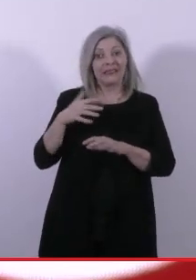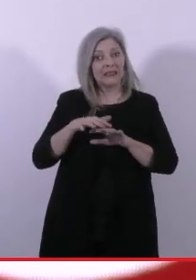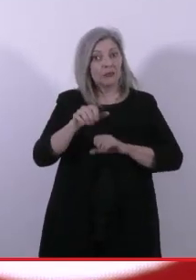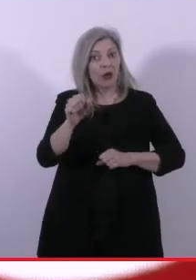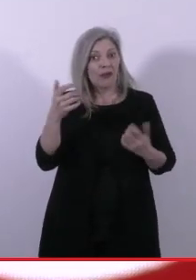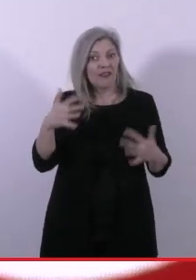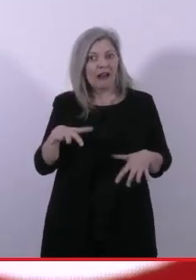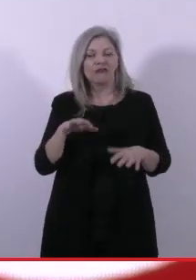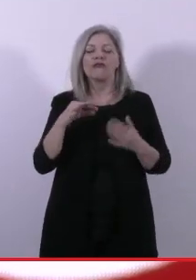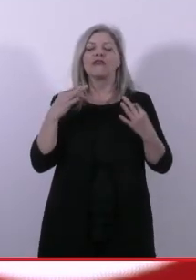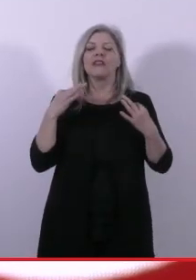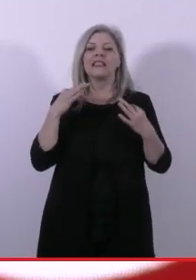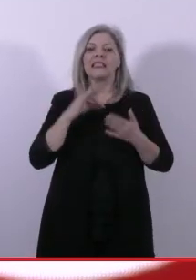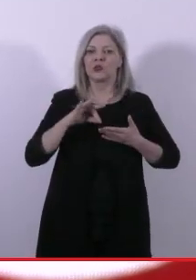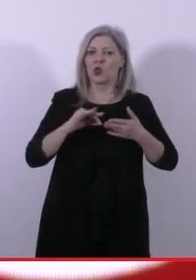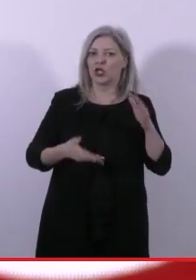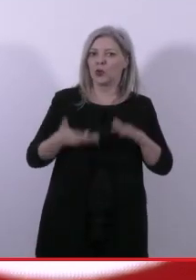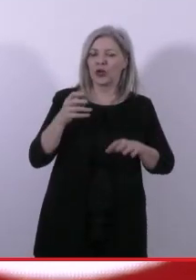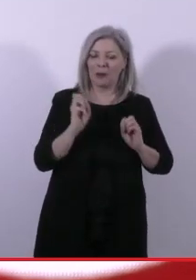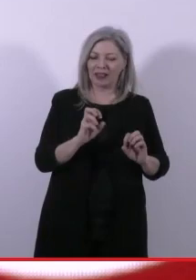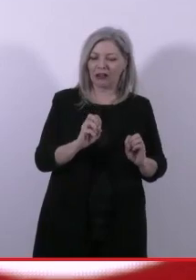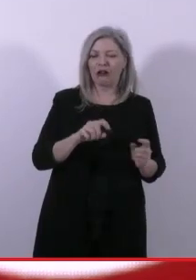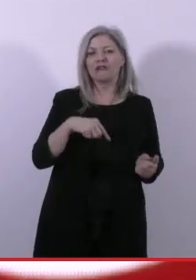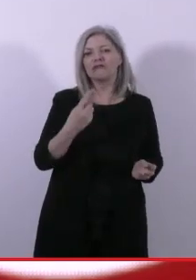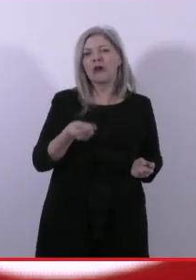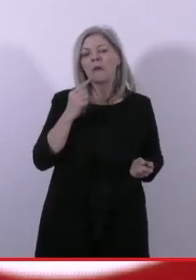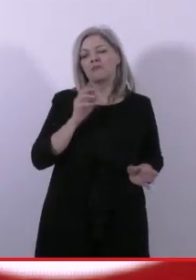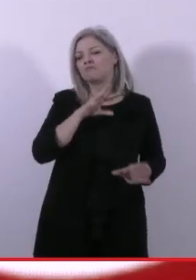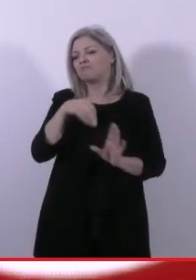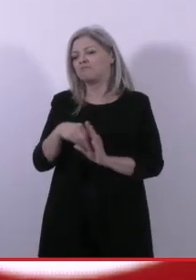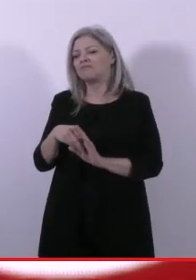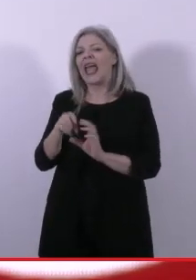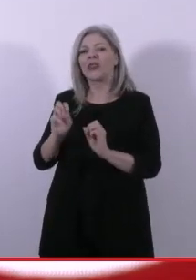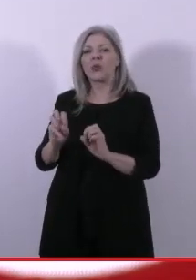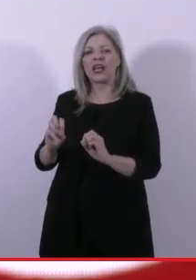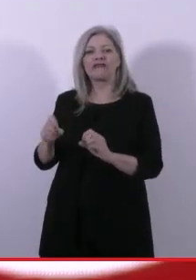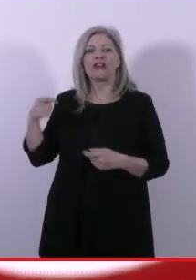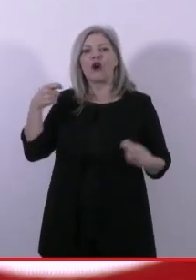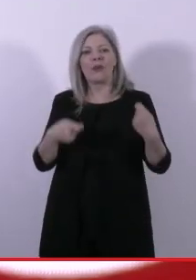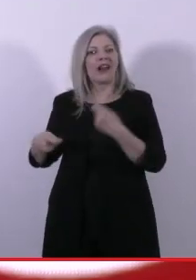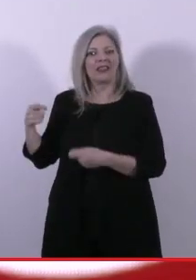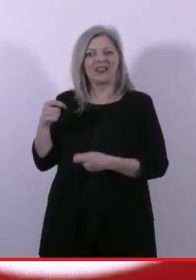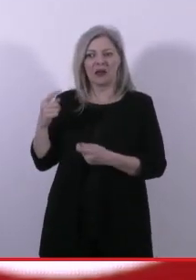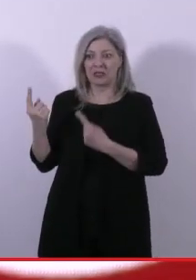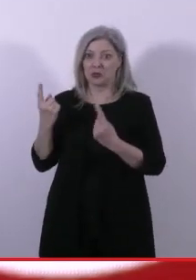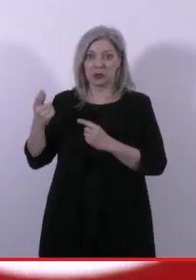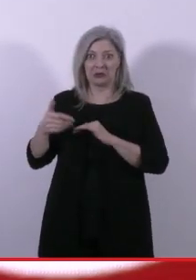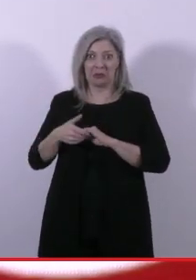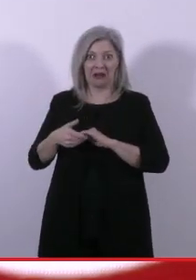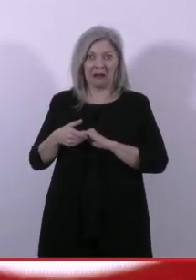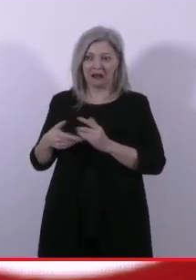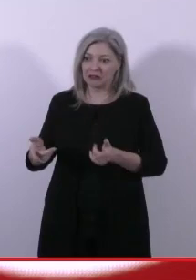all'istituto pedagogico. Ho fatto l'educatrice in una cooperativa in una condizione di precariato che non mi rendeva